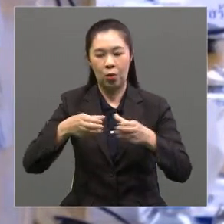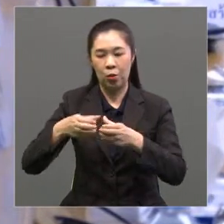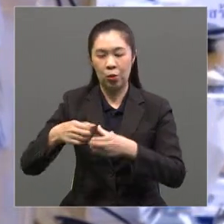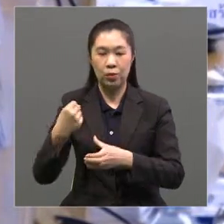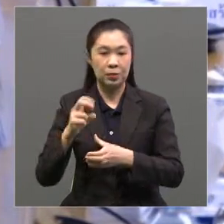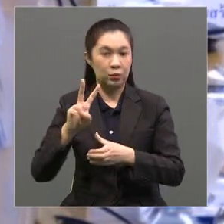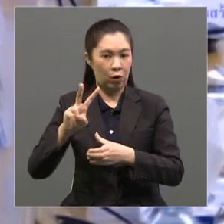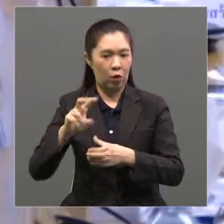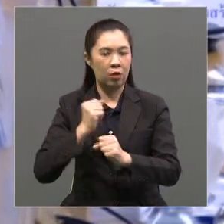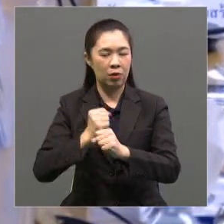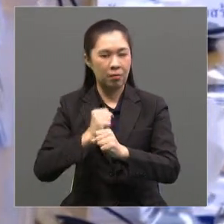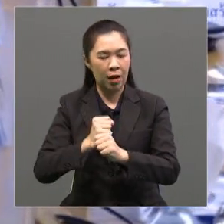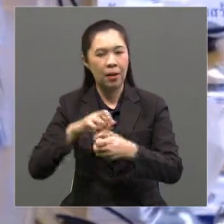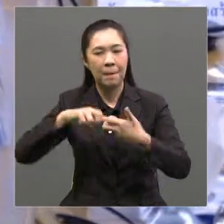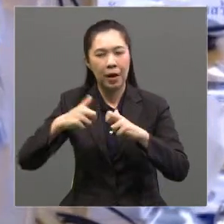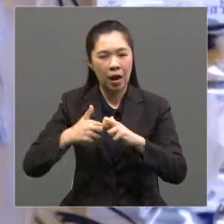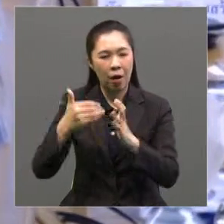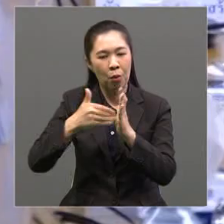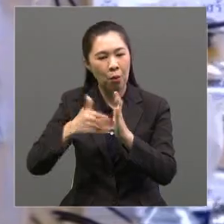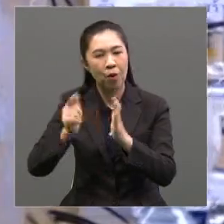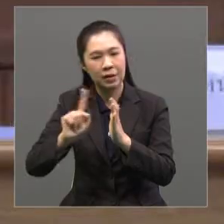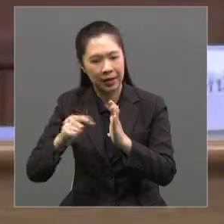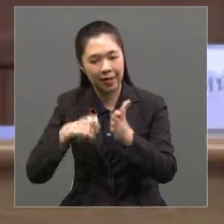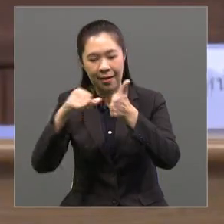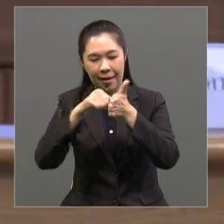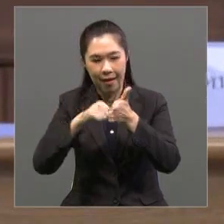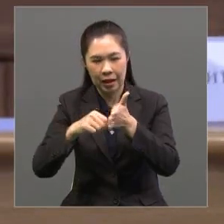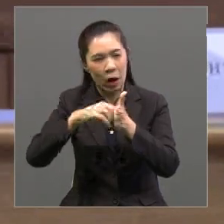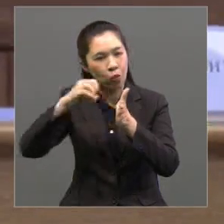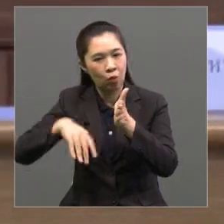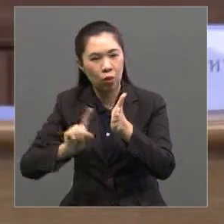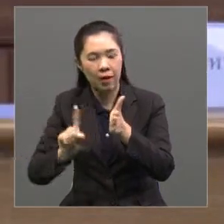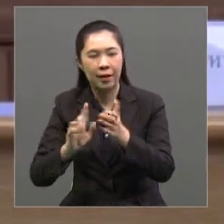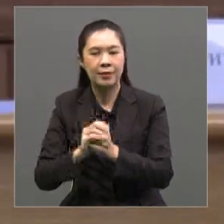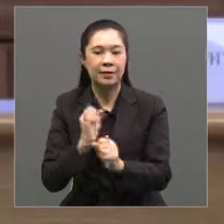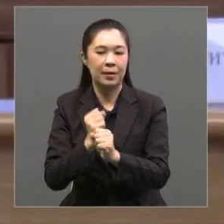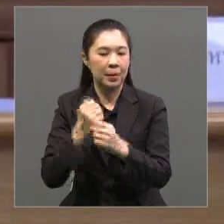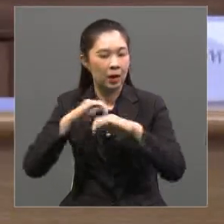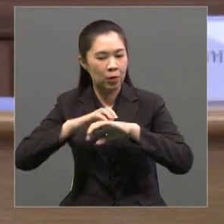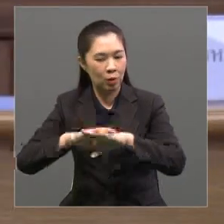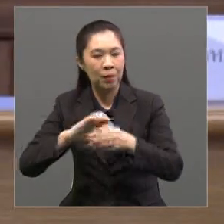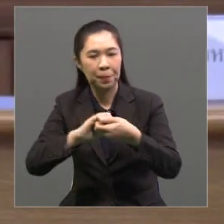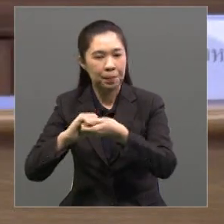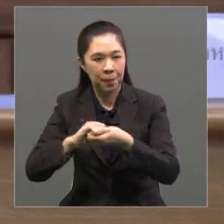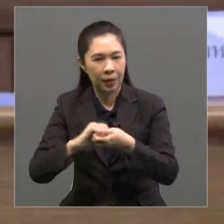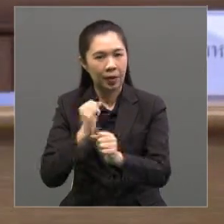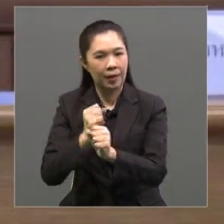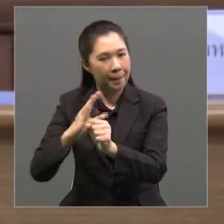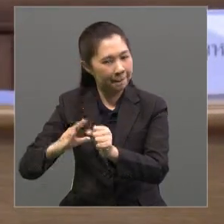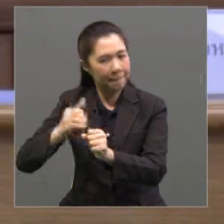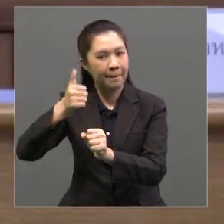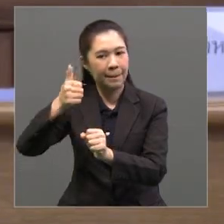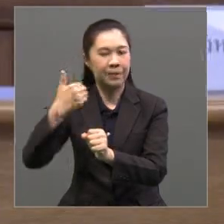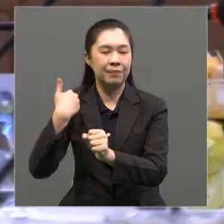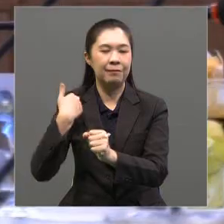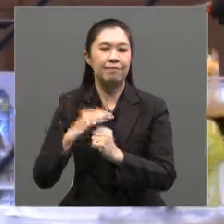ชุดว่าพบปัญหาหรืออุปสรรคใดควรปรับหรือเพิ่มจุดไหนเพื่อให้การทำงานร่วมกันมีประสิทธิภาพสูงสุดและ